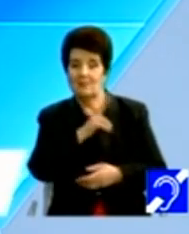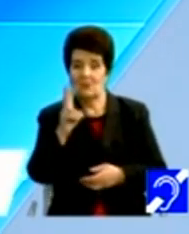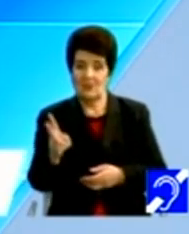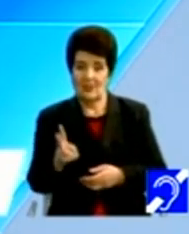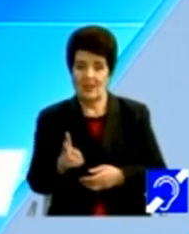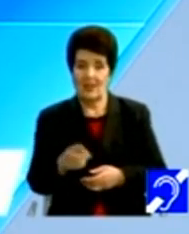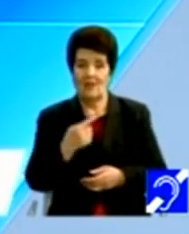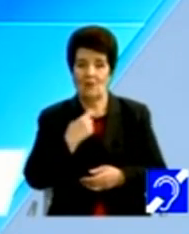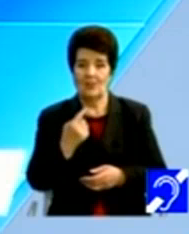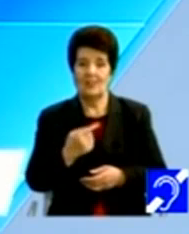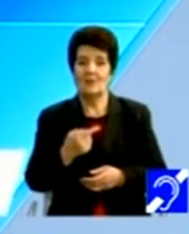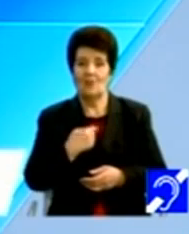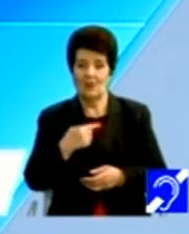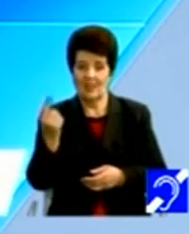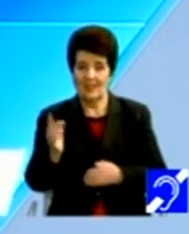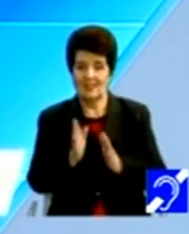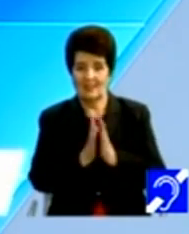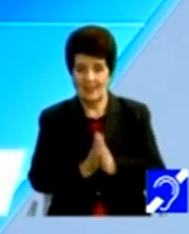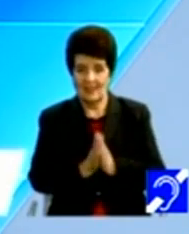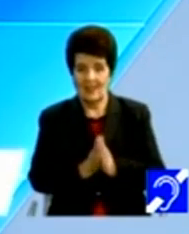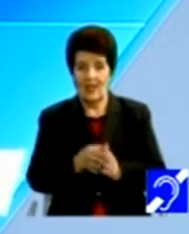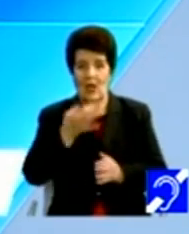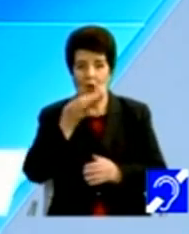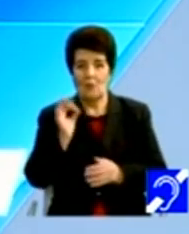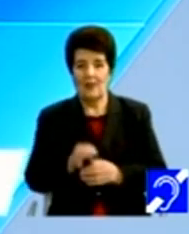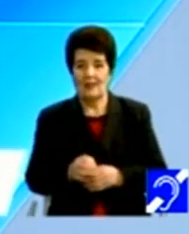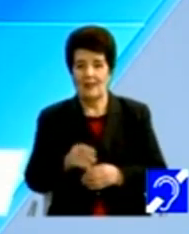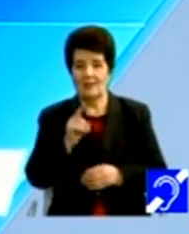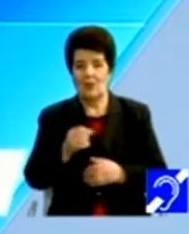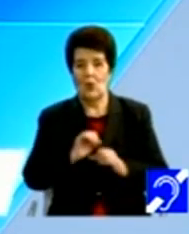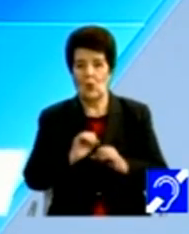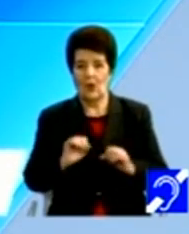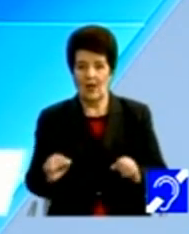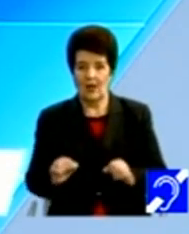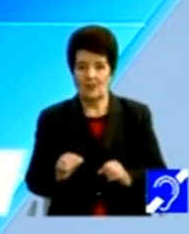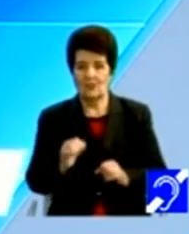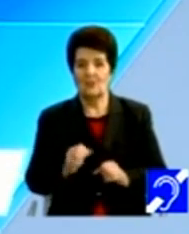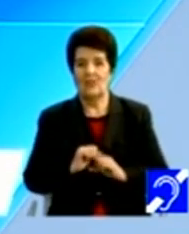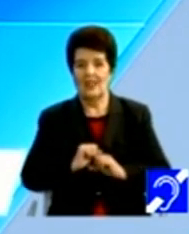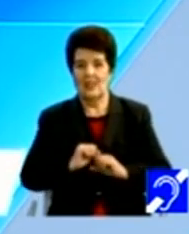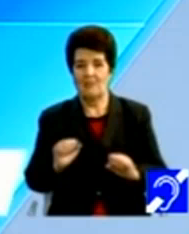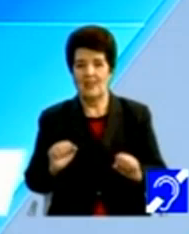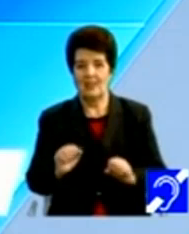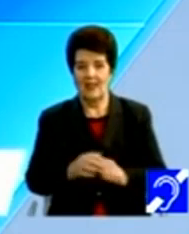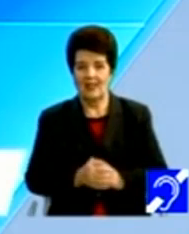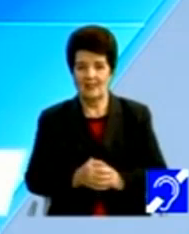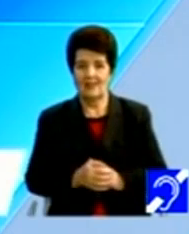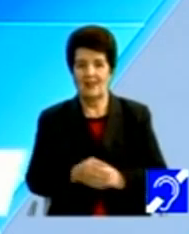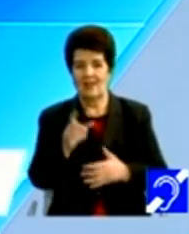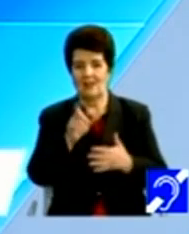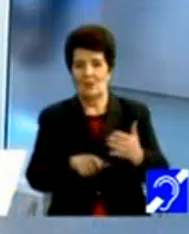votați. Eu vă chem să votați competența, curajul și demnitatea. Sunt în